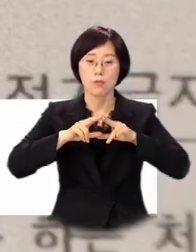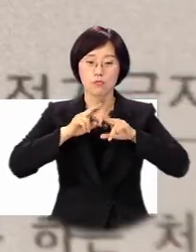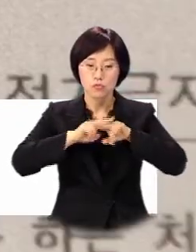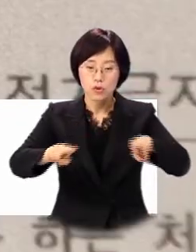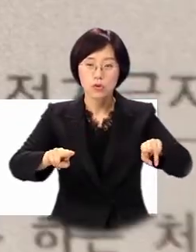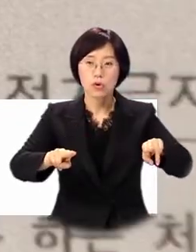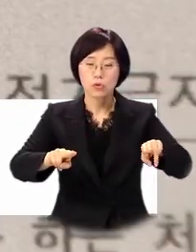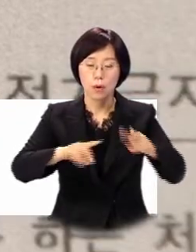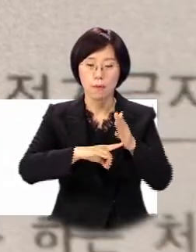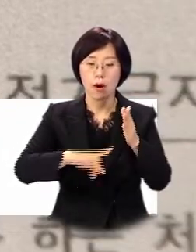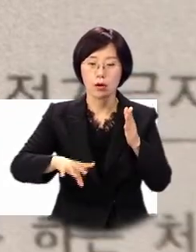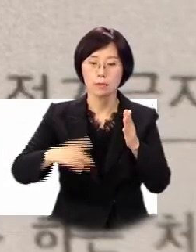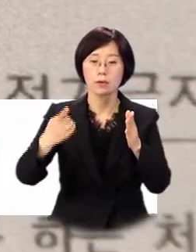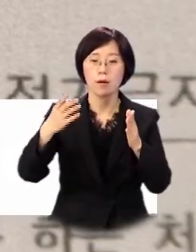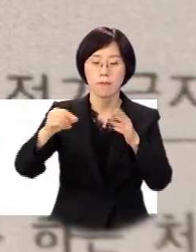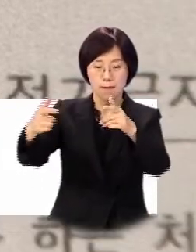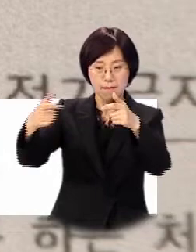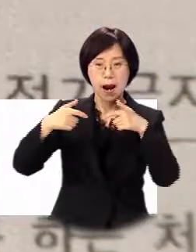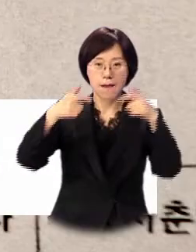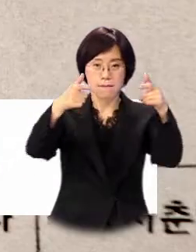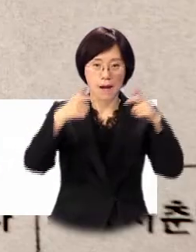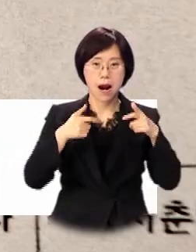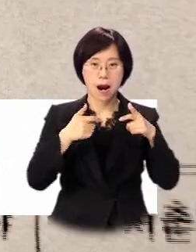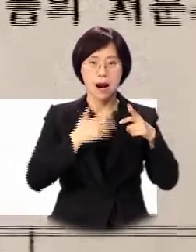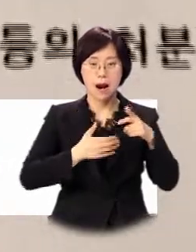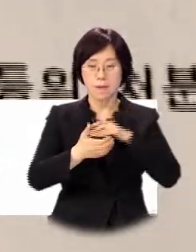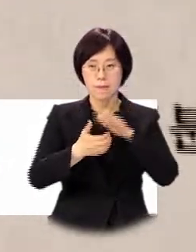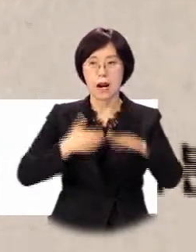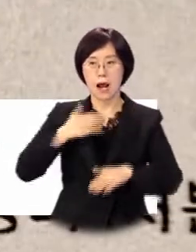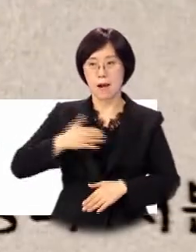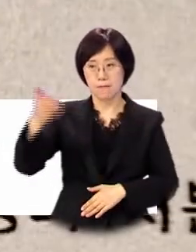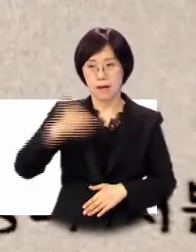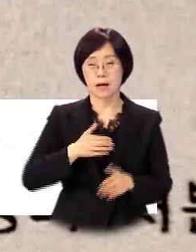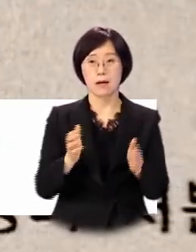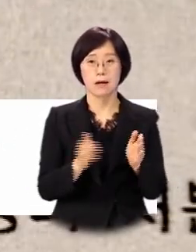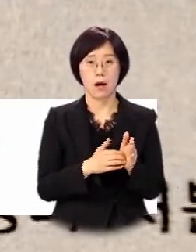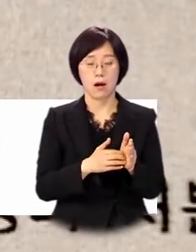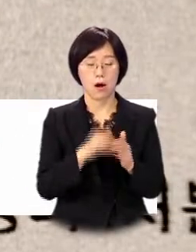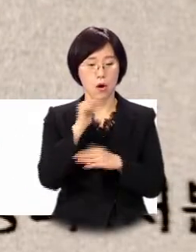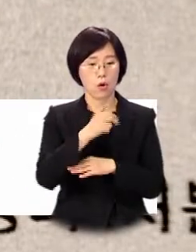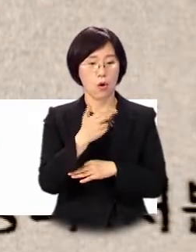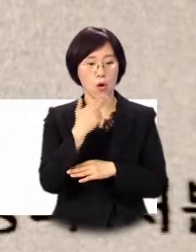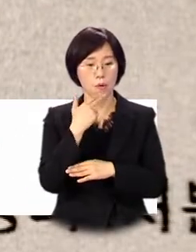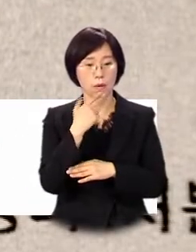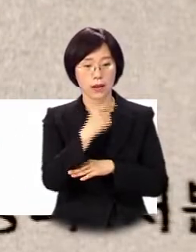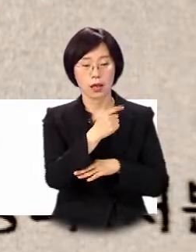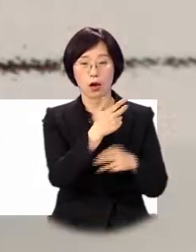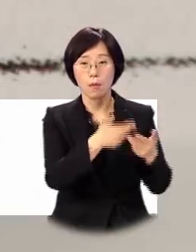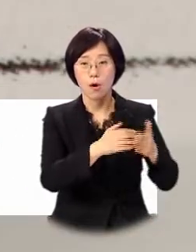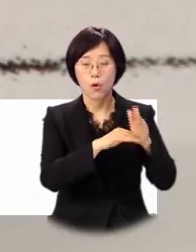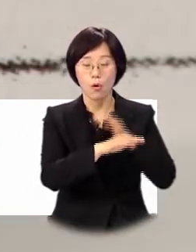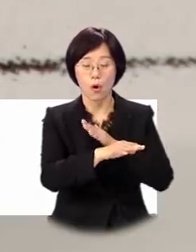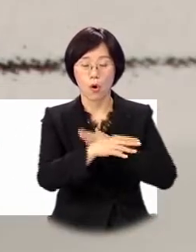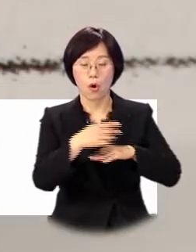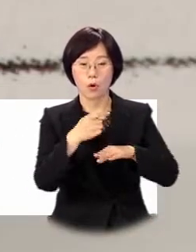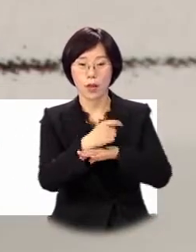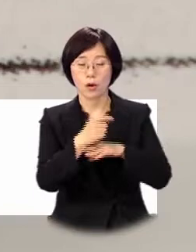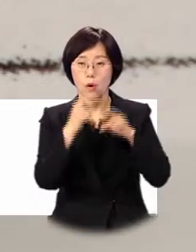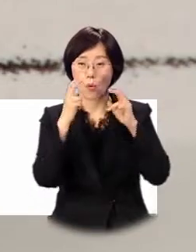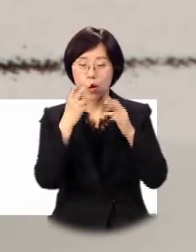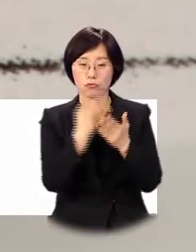취소와 과태료 1천만 원 처분을 사전 통지받았습니다. 무허가 택시 협동조합을 만든 뒤 법인 택시의